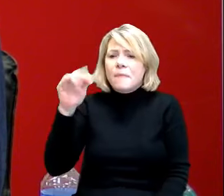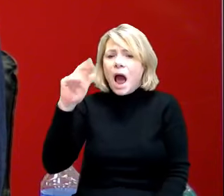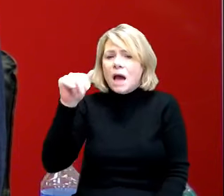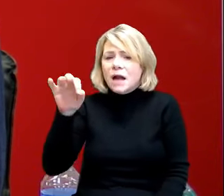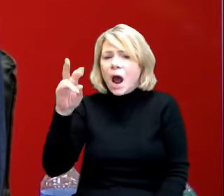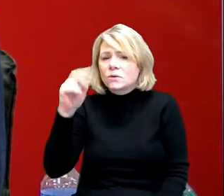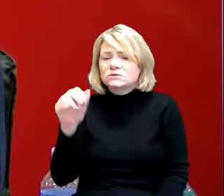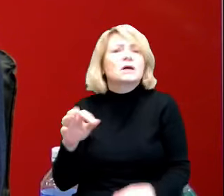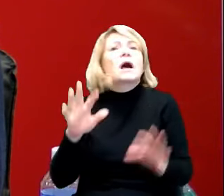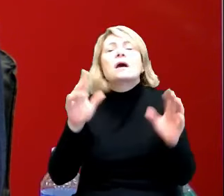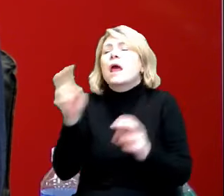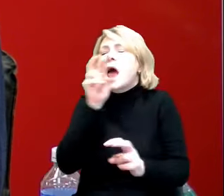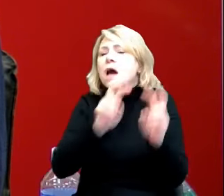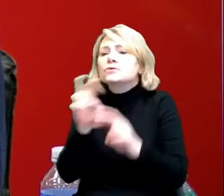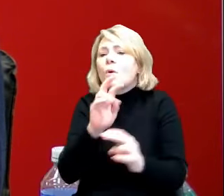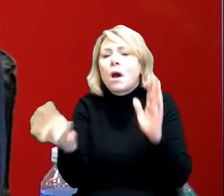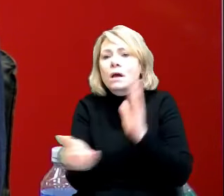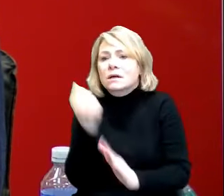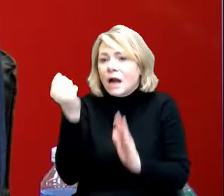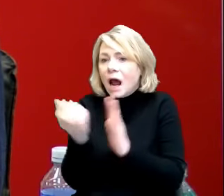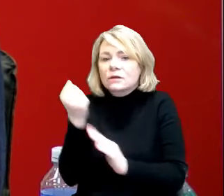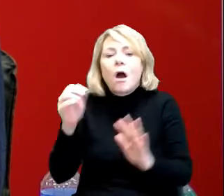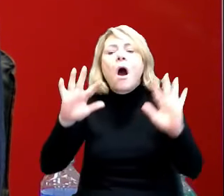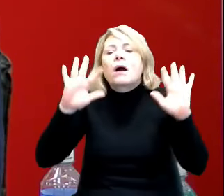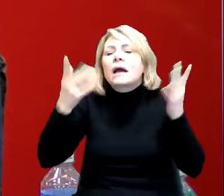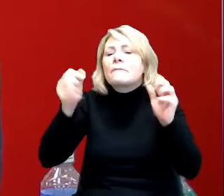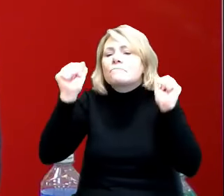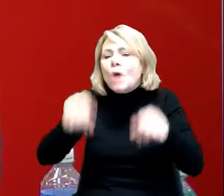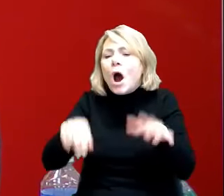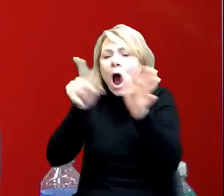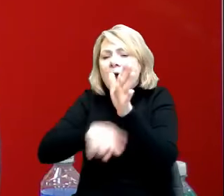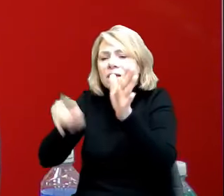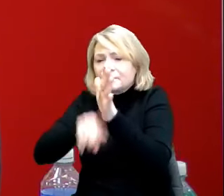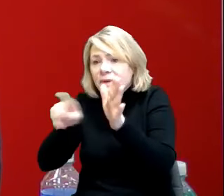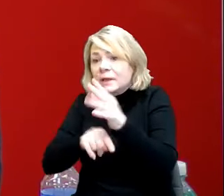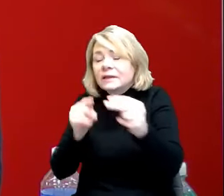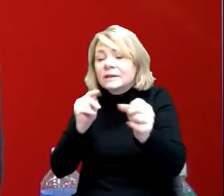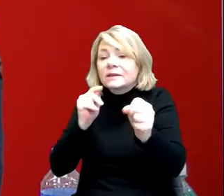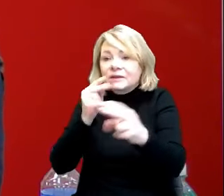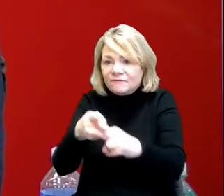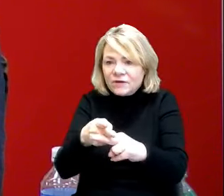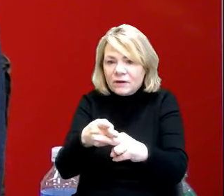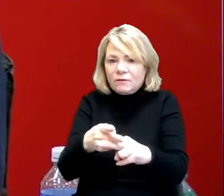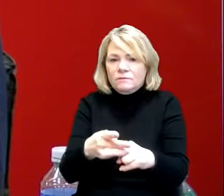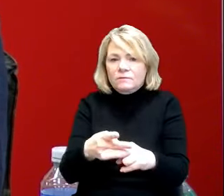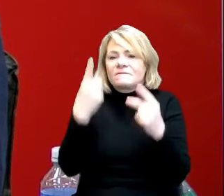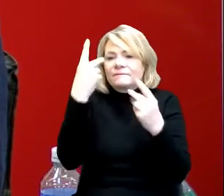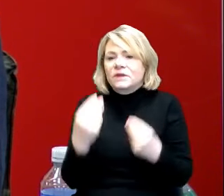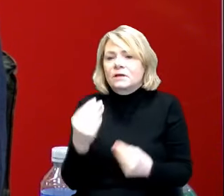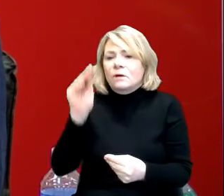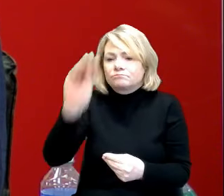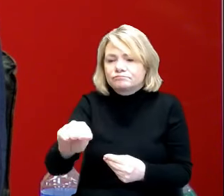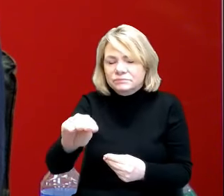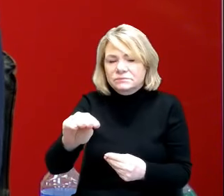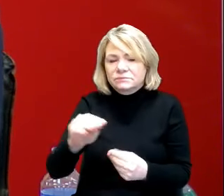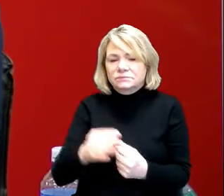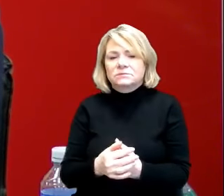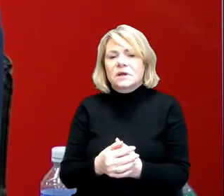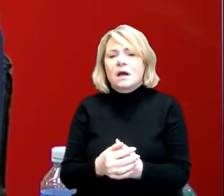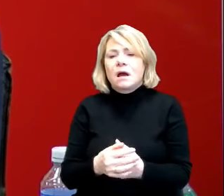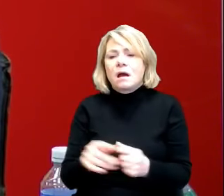dvigubai prieš tai lyginant su prieš tai buvusiom kainom vienos parkavimo vietos įrengimo kaštus todėl